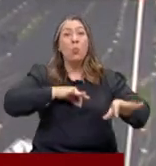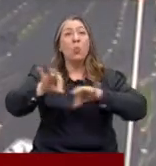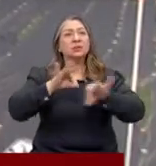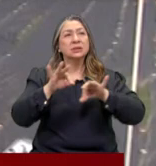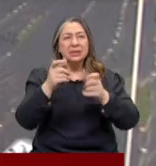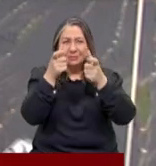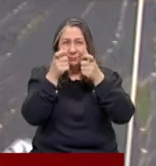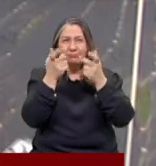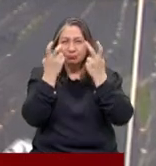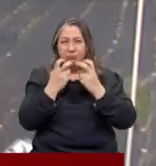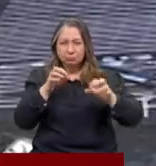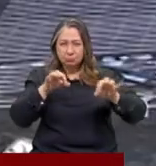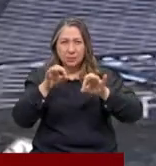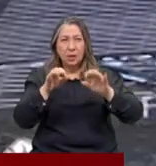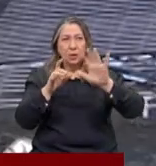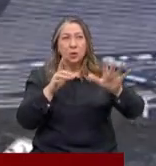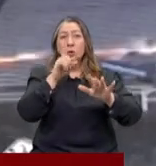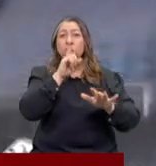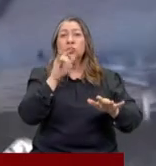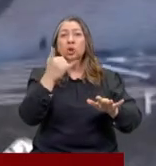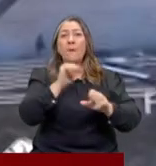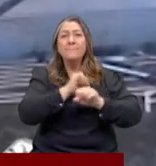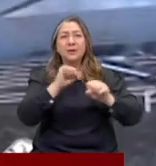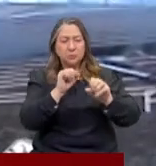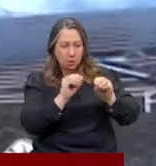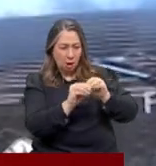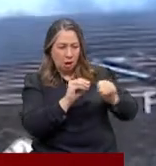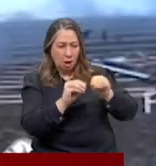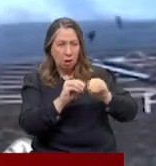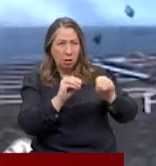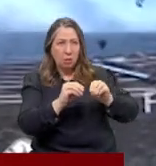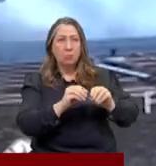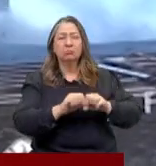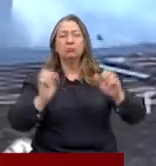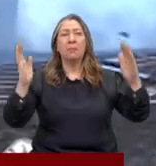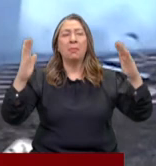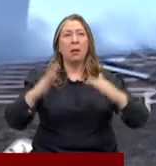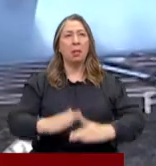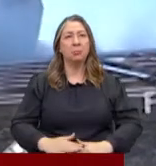Mühendisler kontrollü yıkım için batı tribününe 100 kilo patlayıcı yerleştirdi.